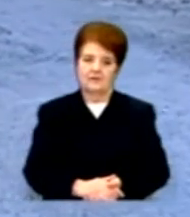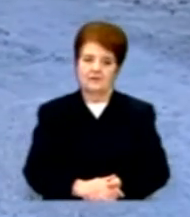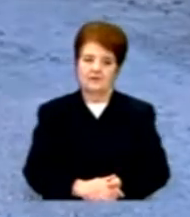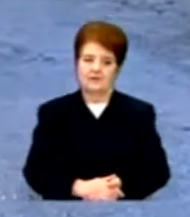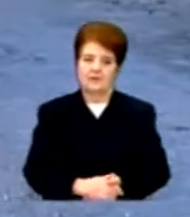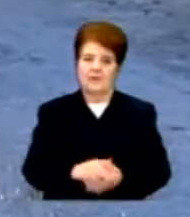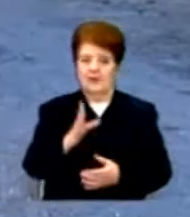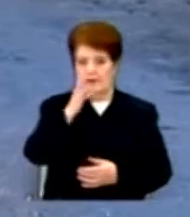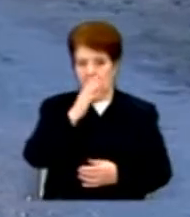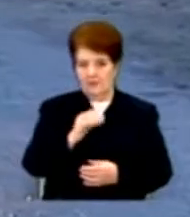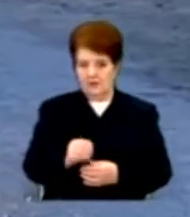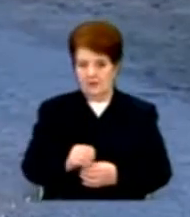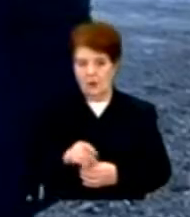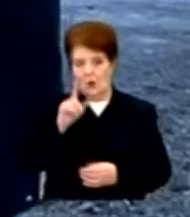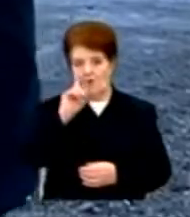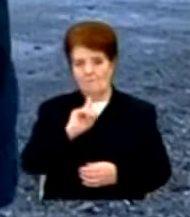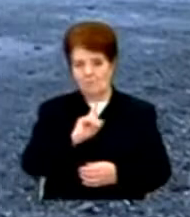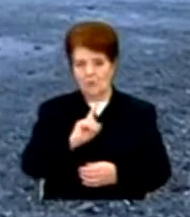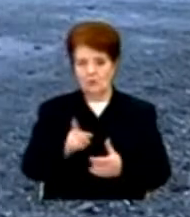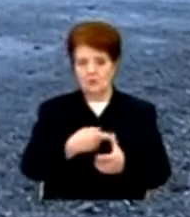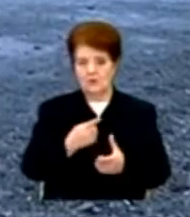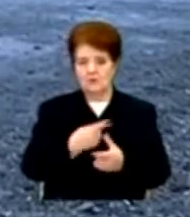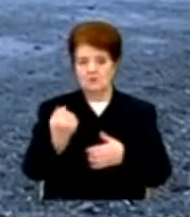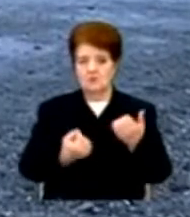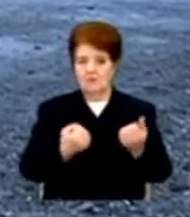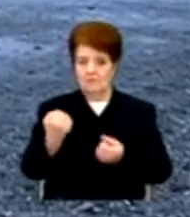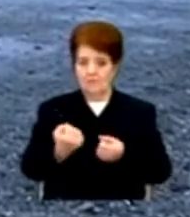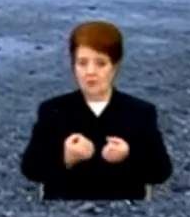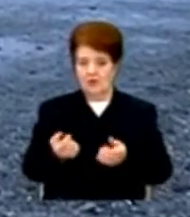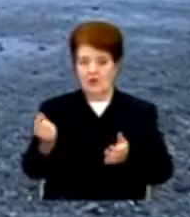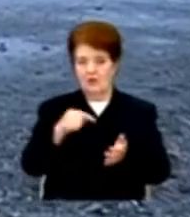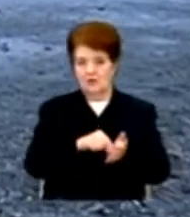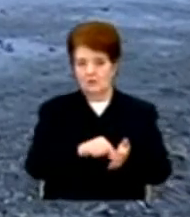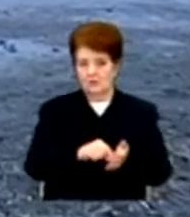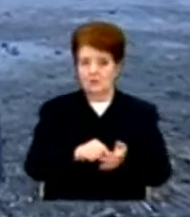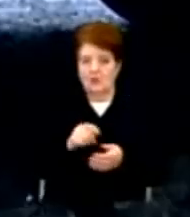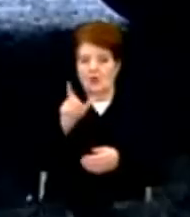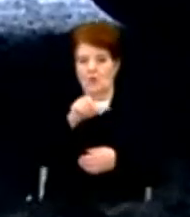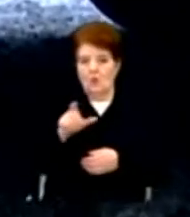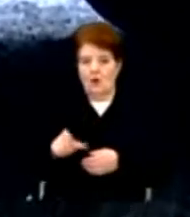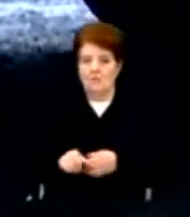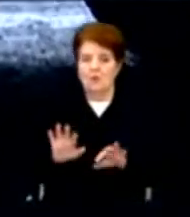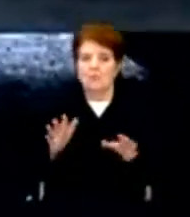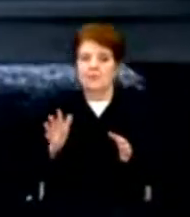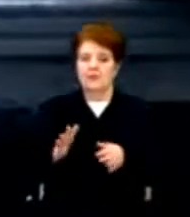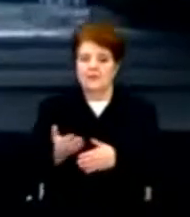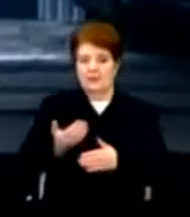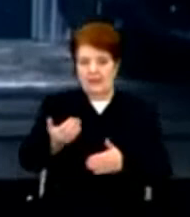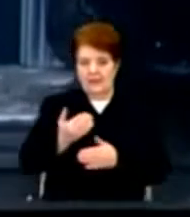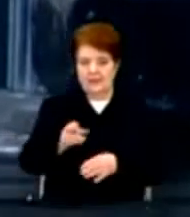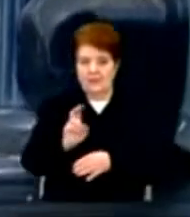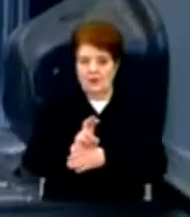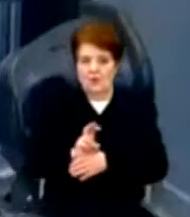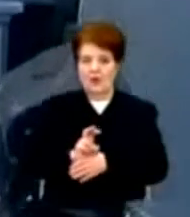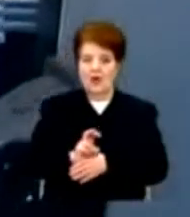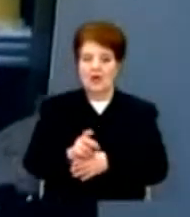Când microbuzul de tip confort, așa cum îl numesc șoferii, ajunge în stație, oamenii au un moment de ezitare înainte de a urca, pentru că